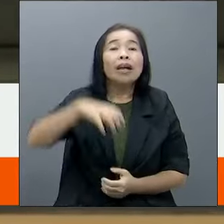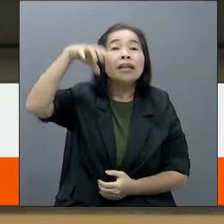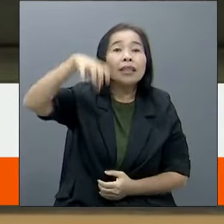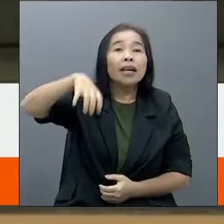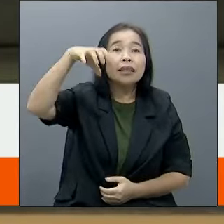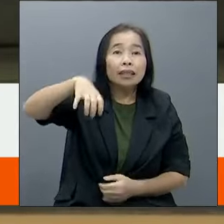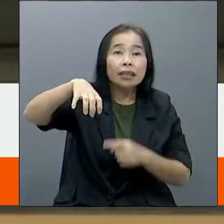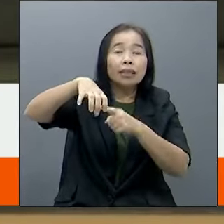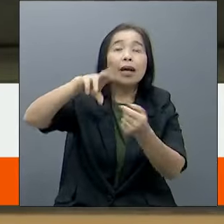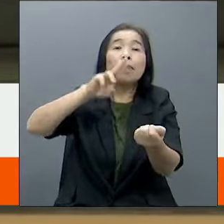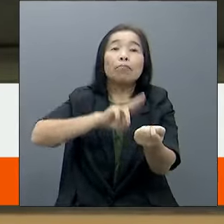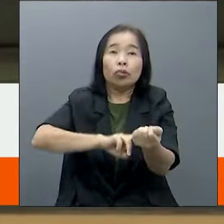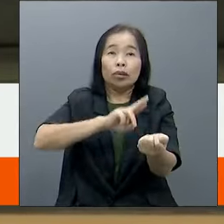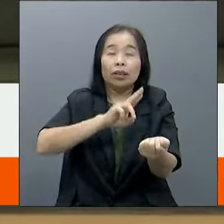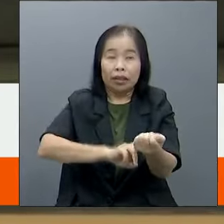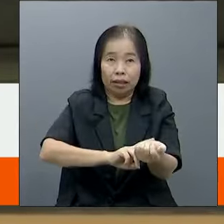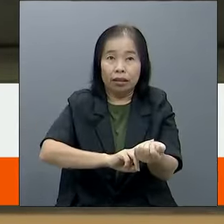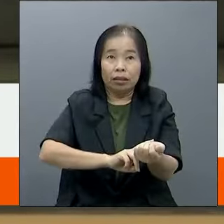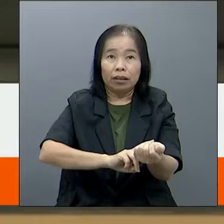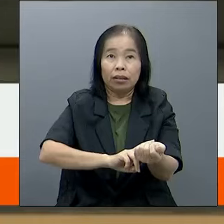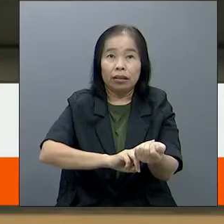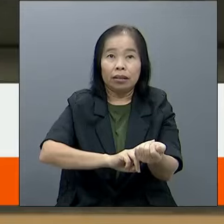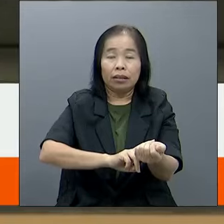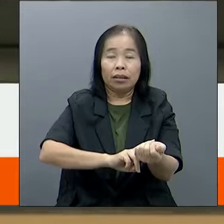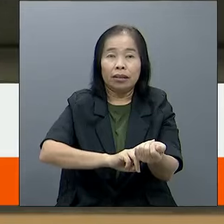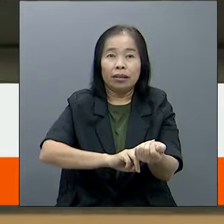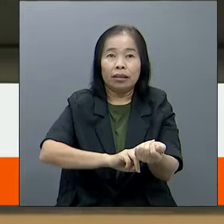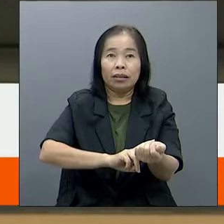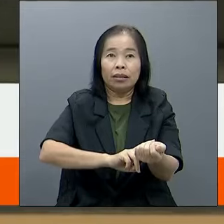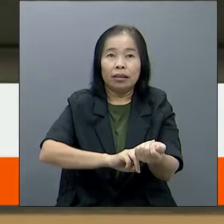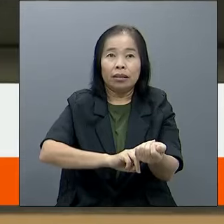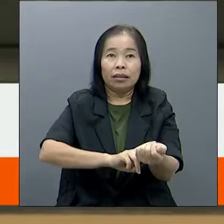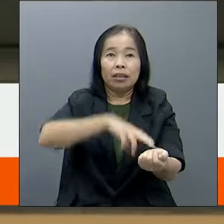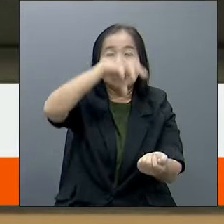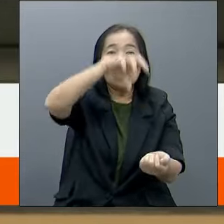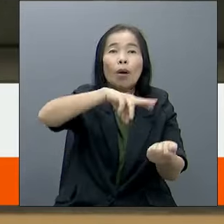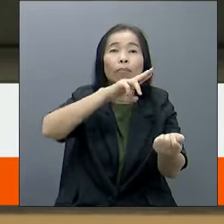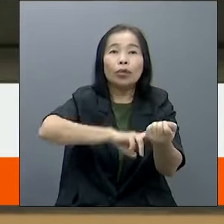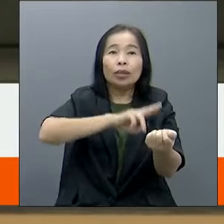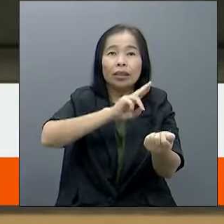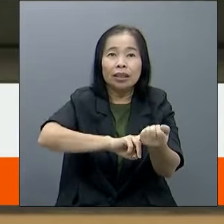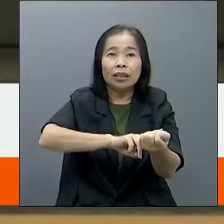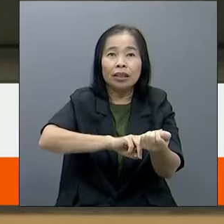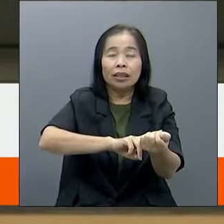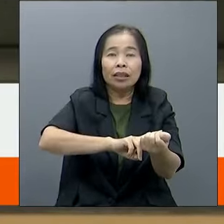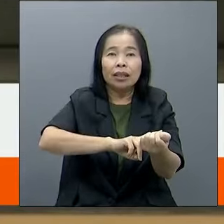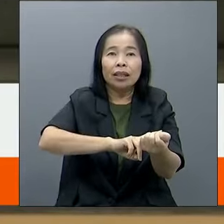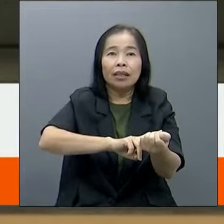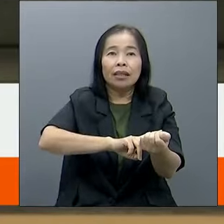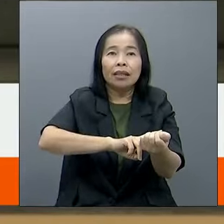หมอชิและวจะมี